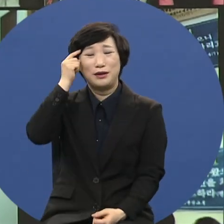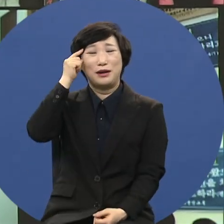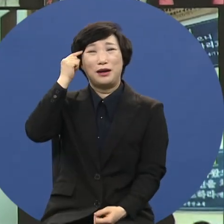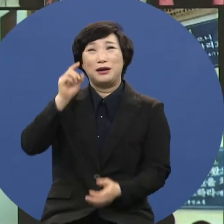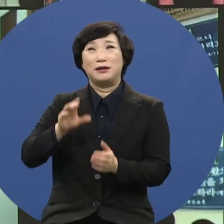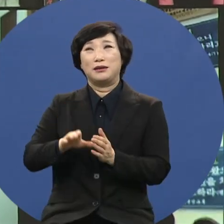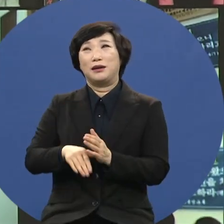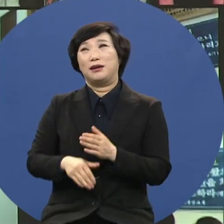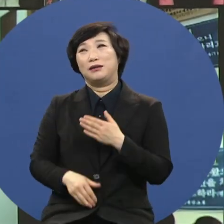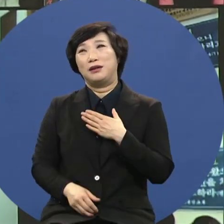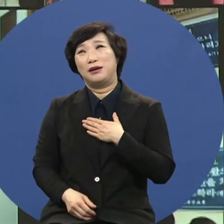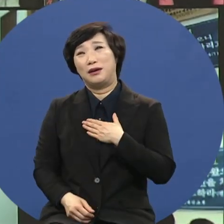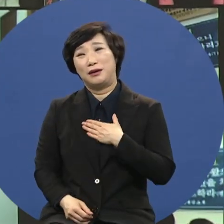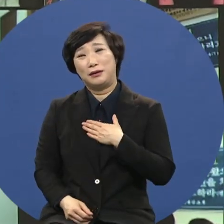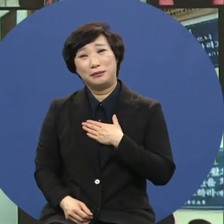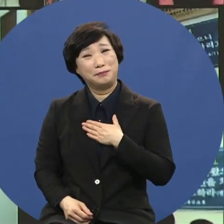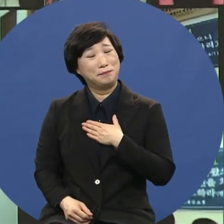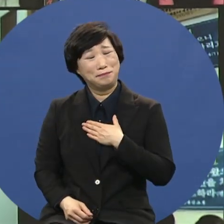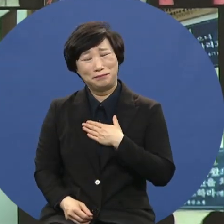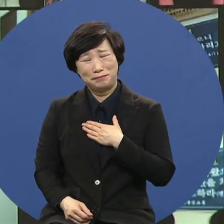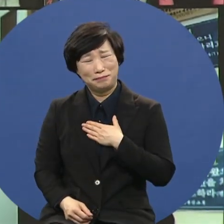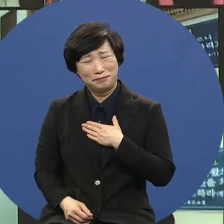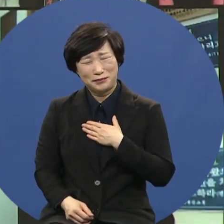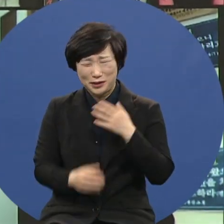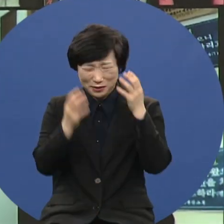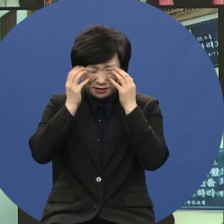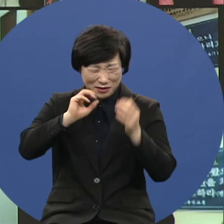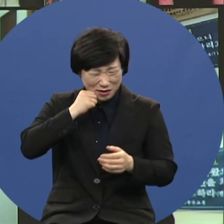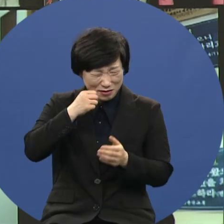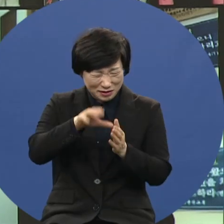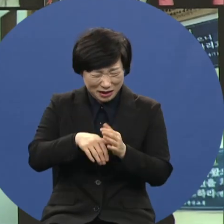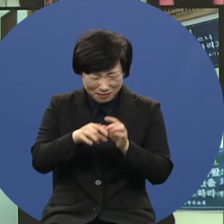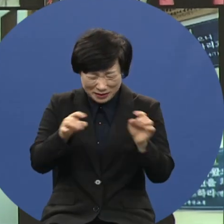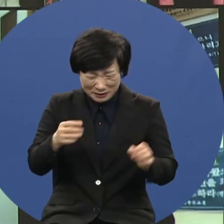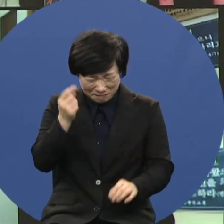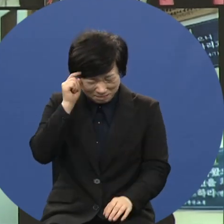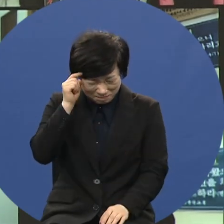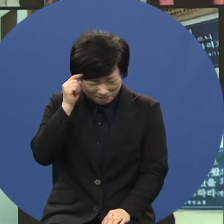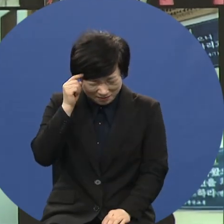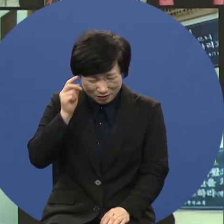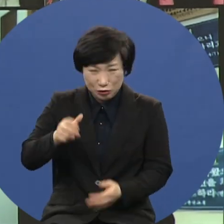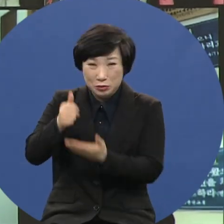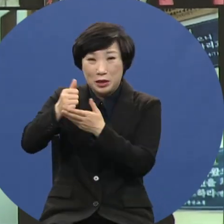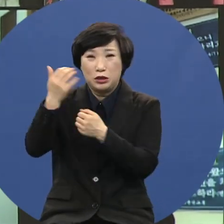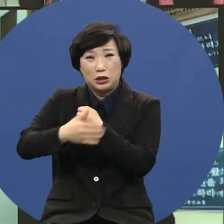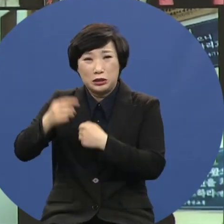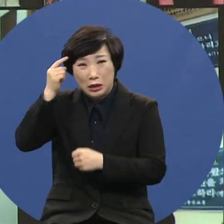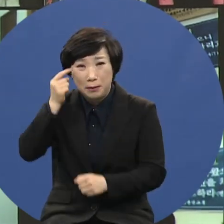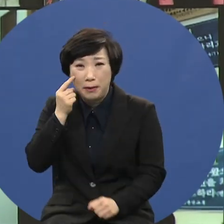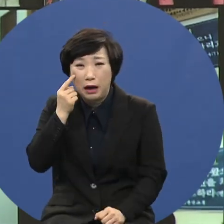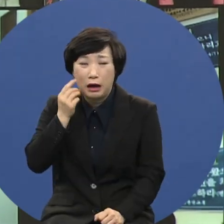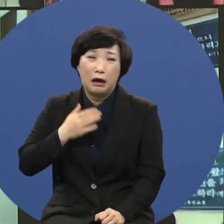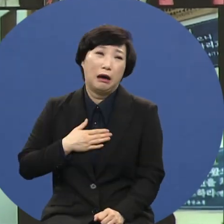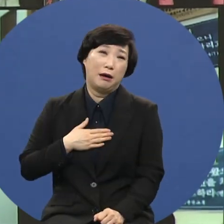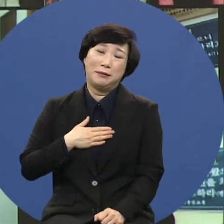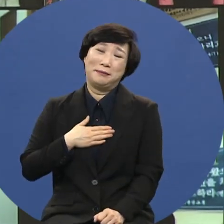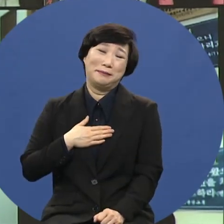때마다, 내가 고통스럽고 힘들 때마다 그 은혜를 생각하면